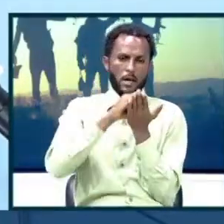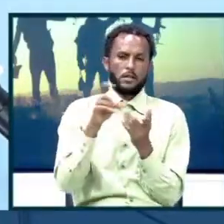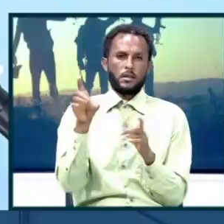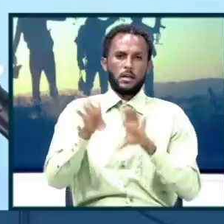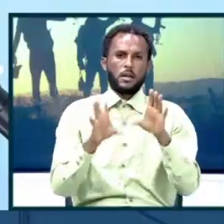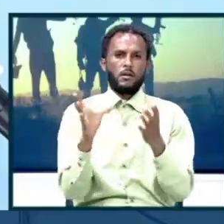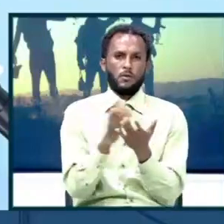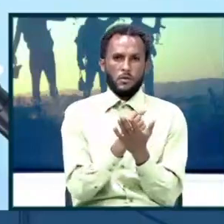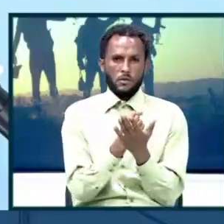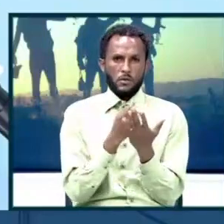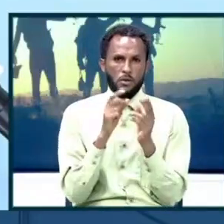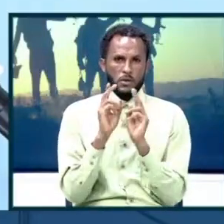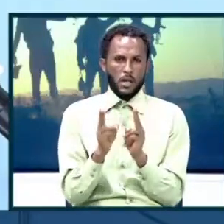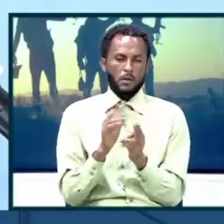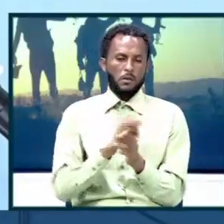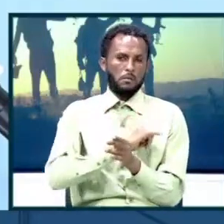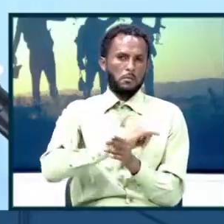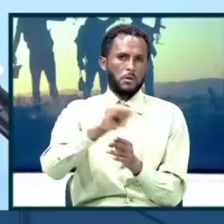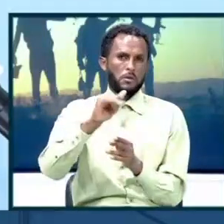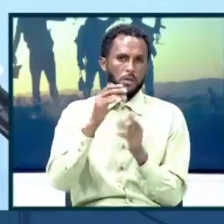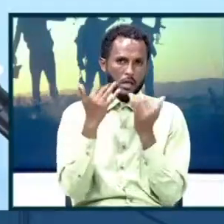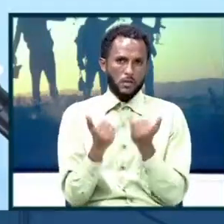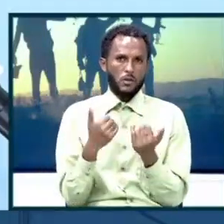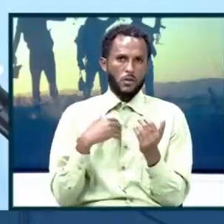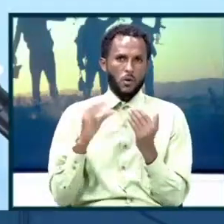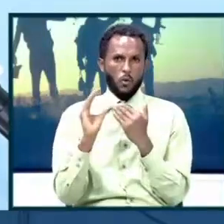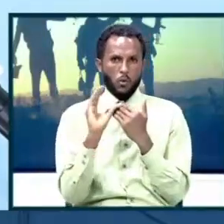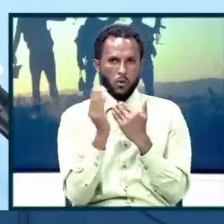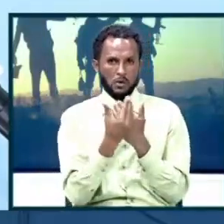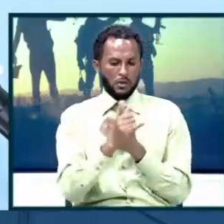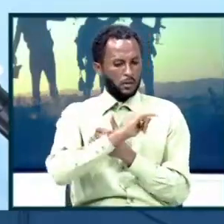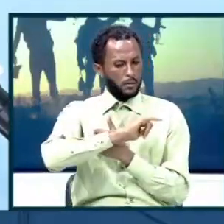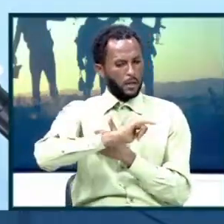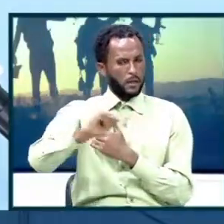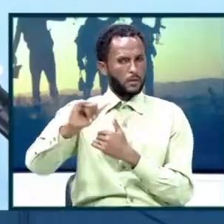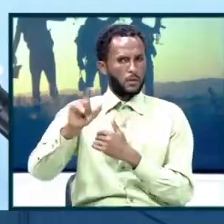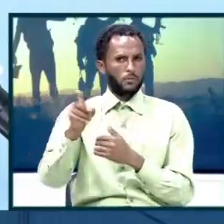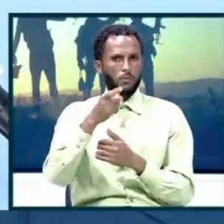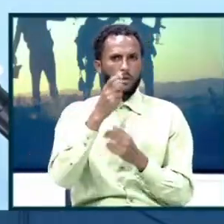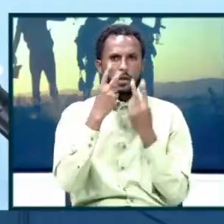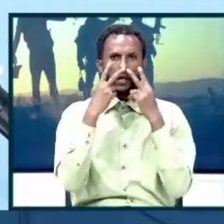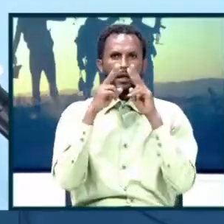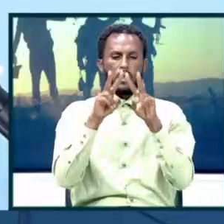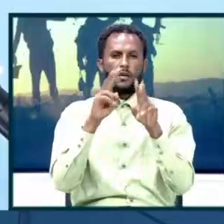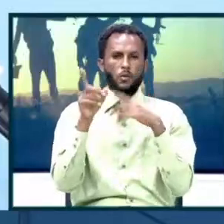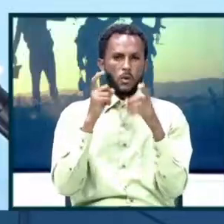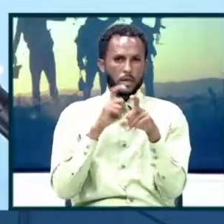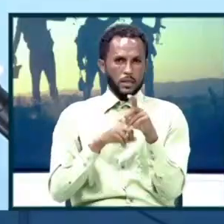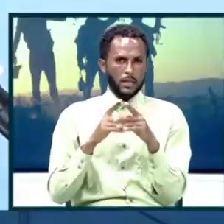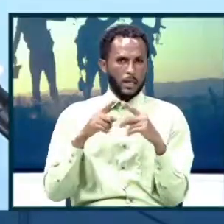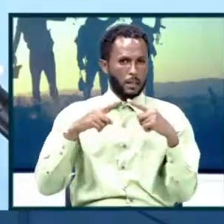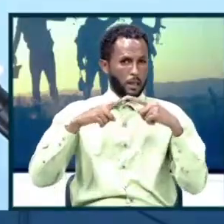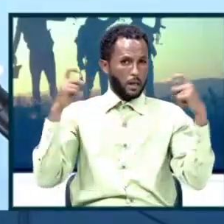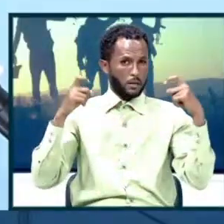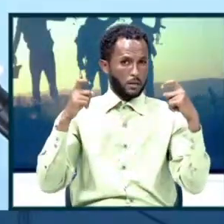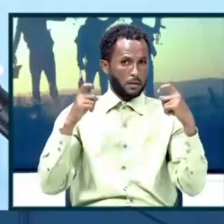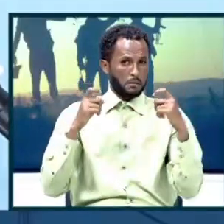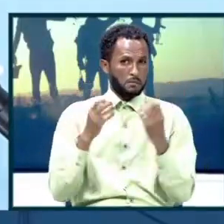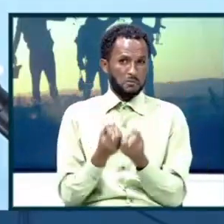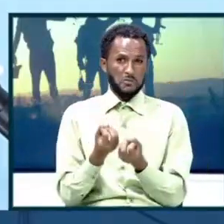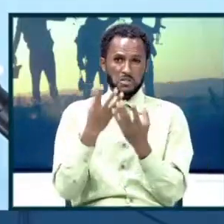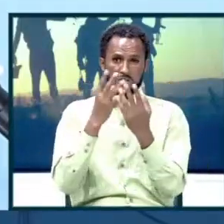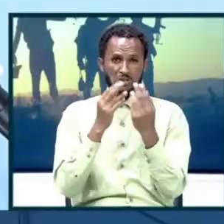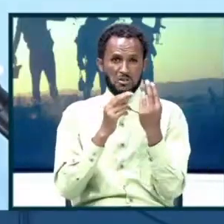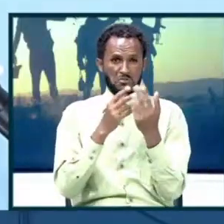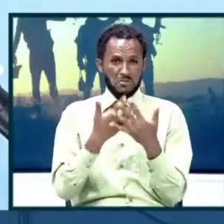ንወስዶ። ታሪክና እውን ከምኡ እዩ። ትሕዝ ዘሎ ኩነታት እውን ብተመሳሳሊ ከምኡ ከም ዝኾነ እዩ ዘርእየና። ኩሉ ግዜ ፀላእትና ብበዝሒ ሓይሊ ሰብ ብበዝሒ